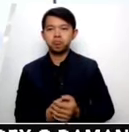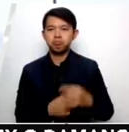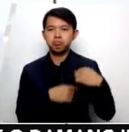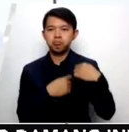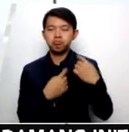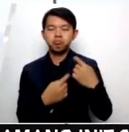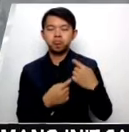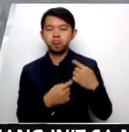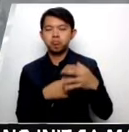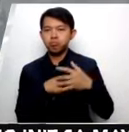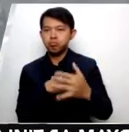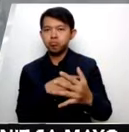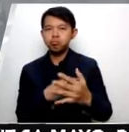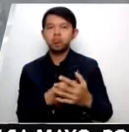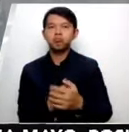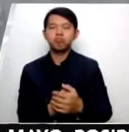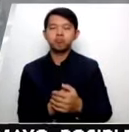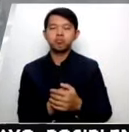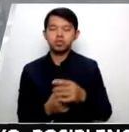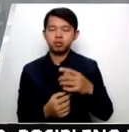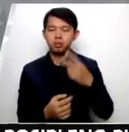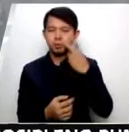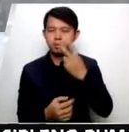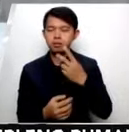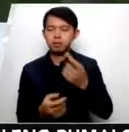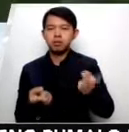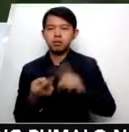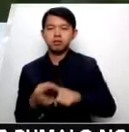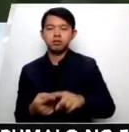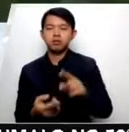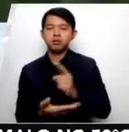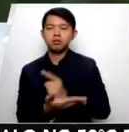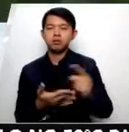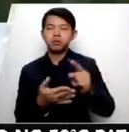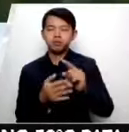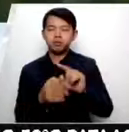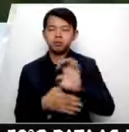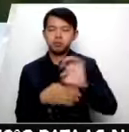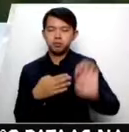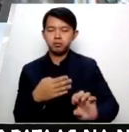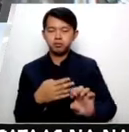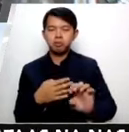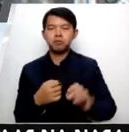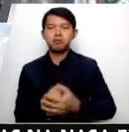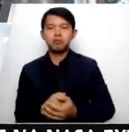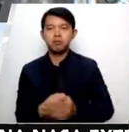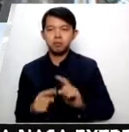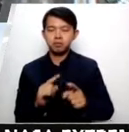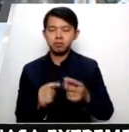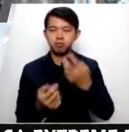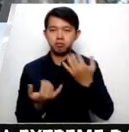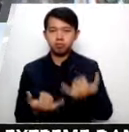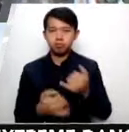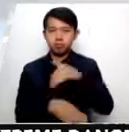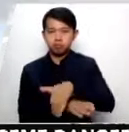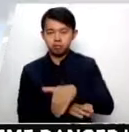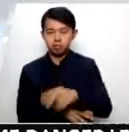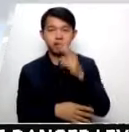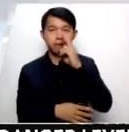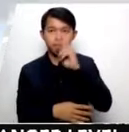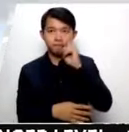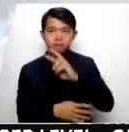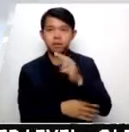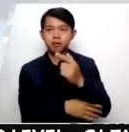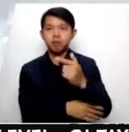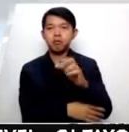bumagsak na bagong power plant Pero ngayong gabi itinaas sa Red Alert ang Visayas Grid nasa yellow alert naman